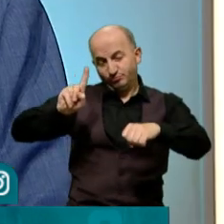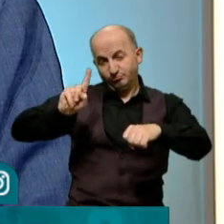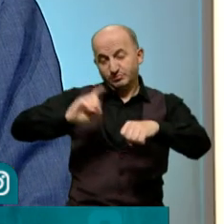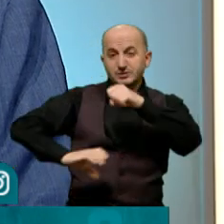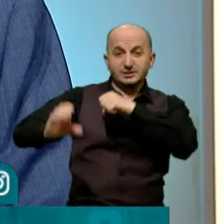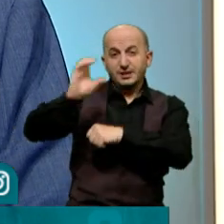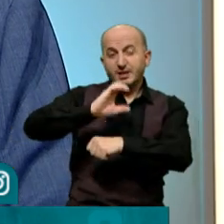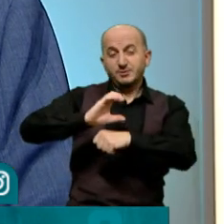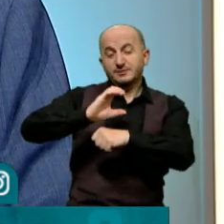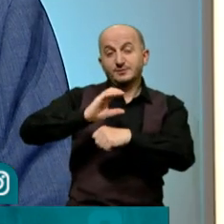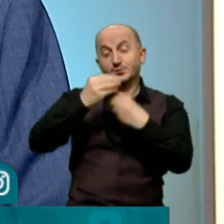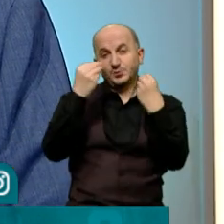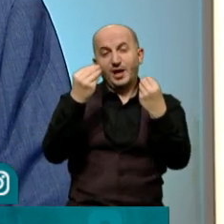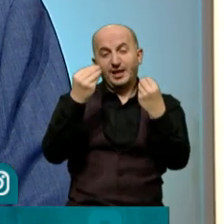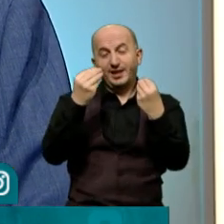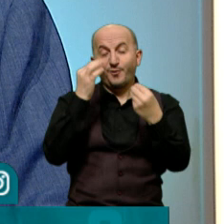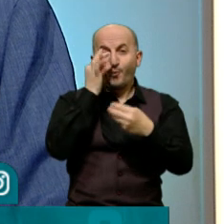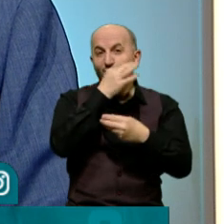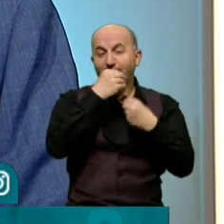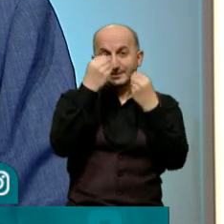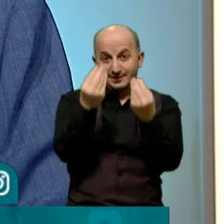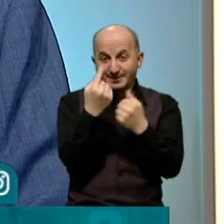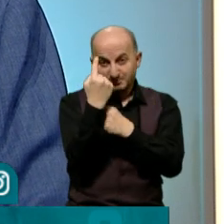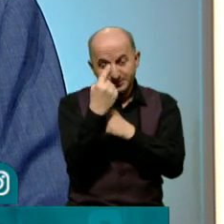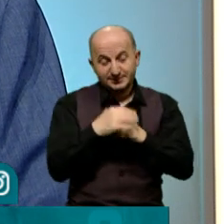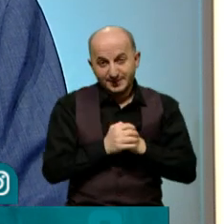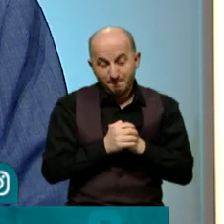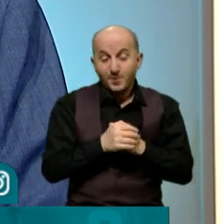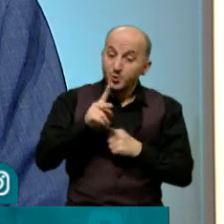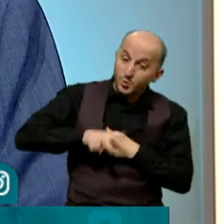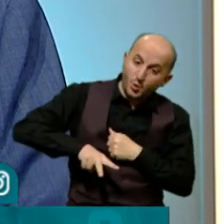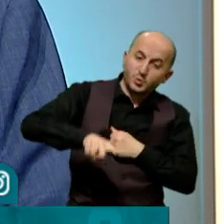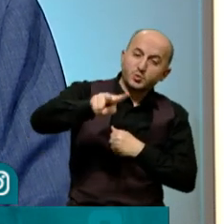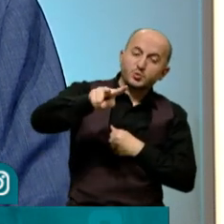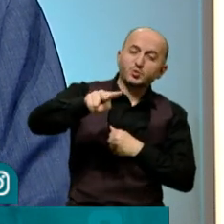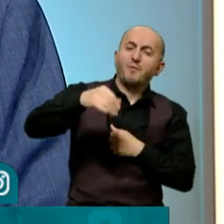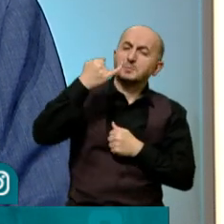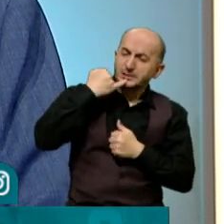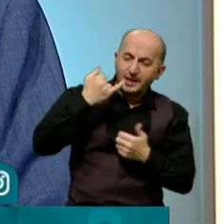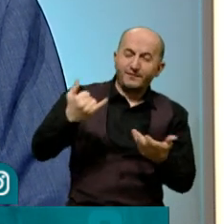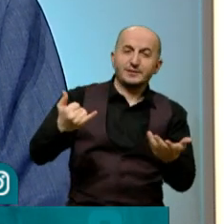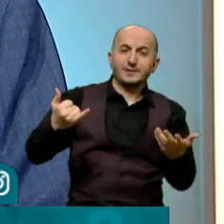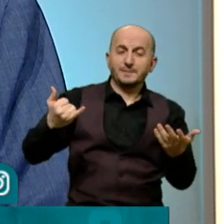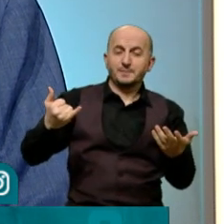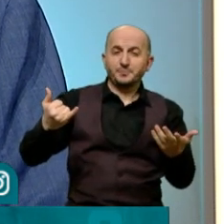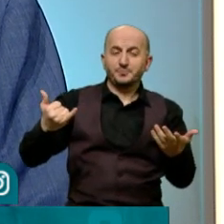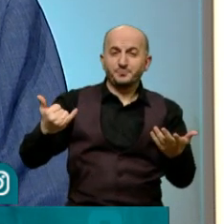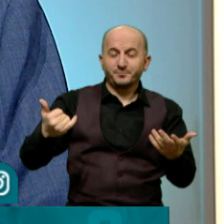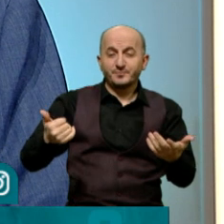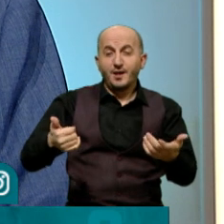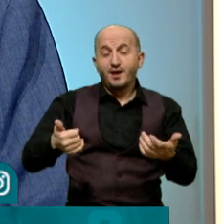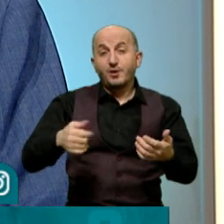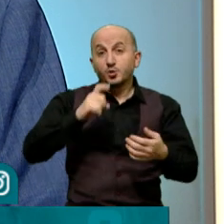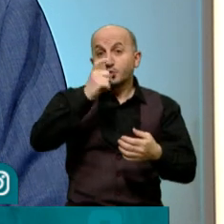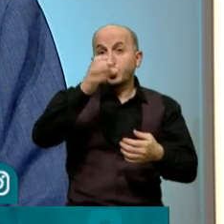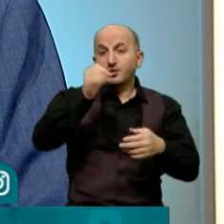İslam'ın işte güzel ruhsatlarından birisi de yolcu, misafir, efendime söyleyeyim, yani